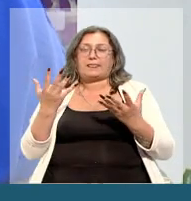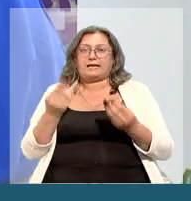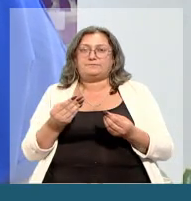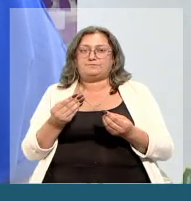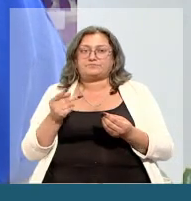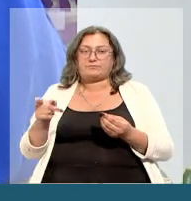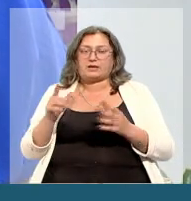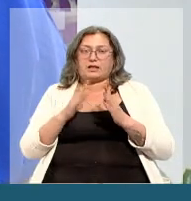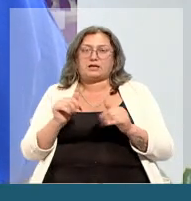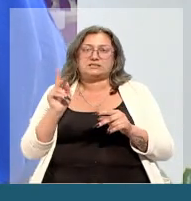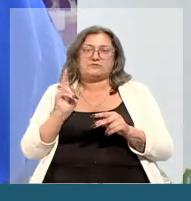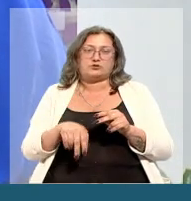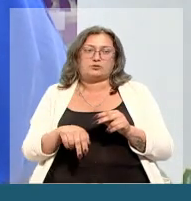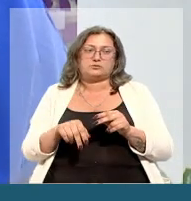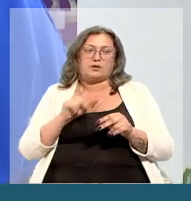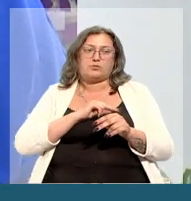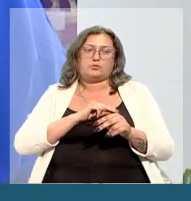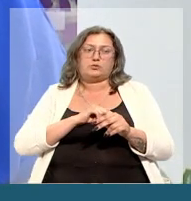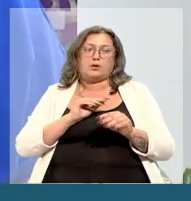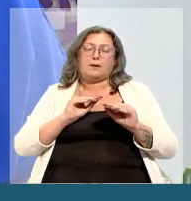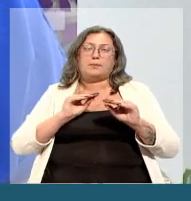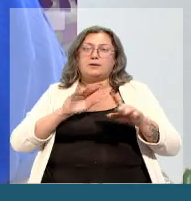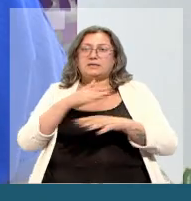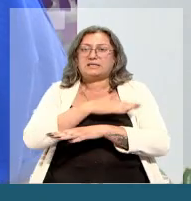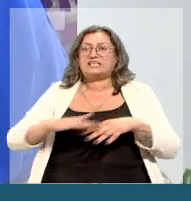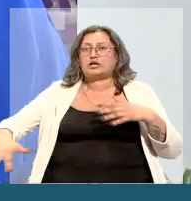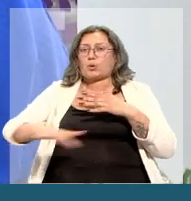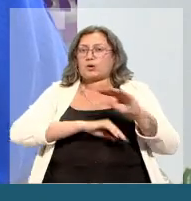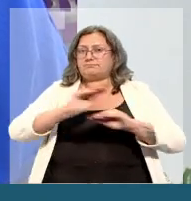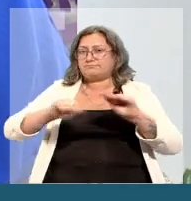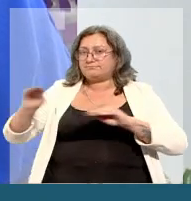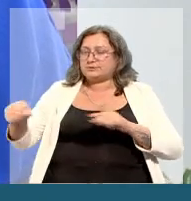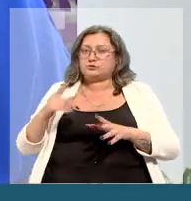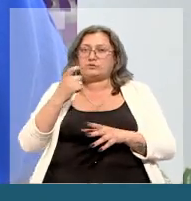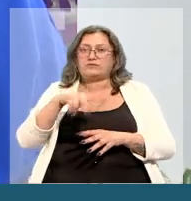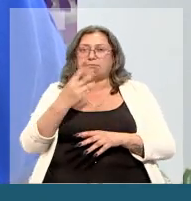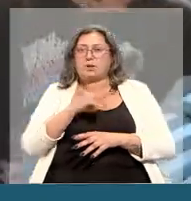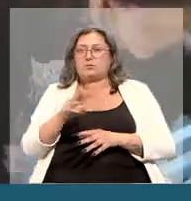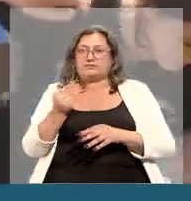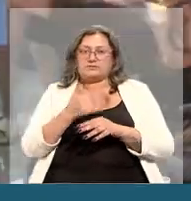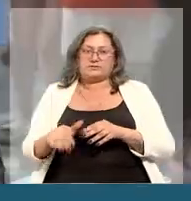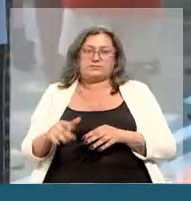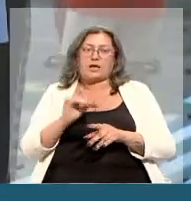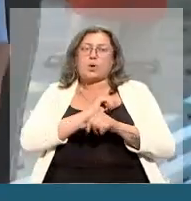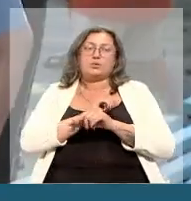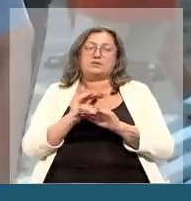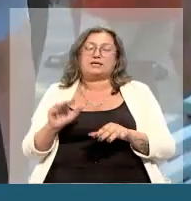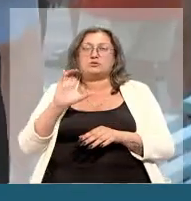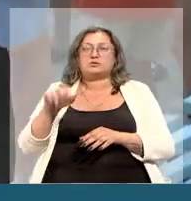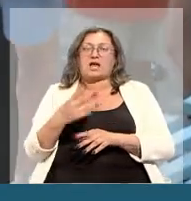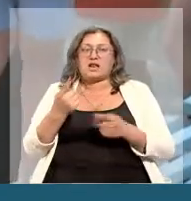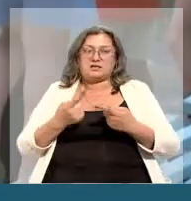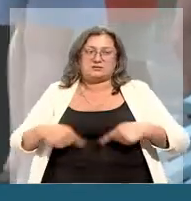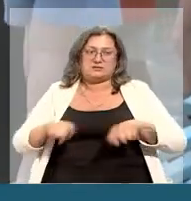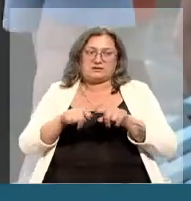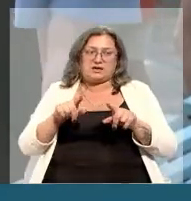день в этом лагере завершаются работы по благоустройству территории. На эти цели выделено 122 миллиона тенге. На отдых детей социально